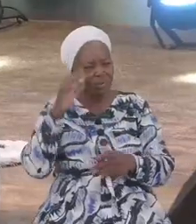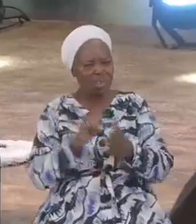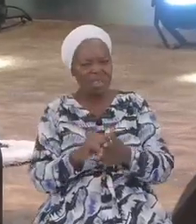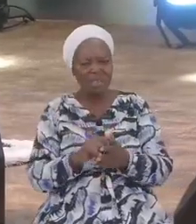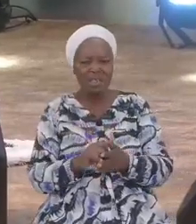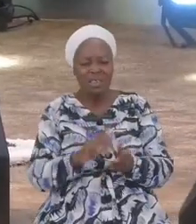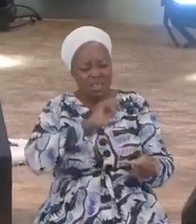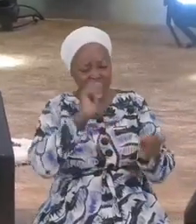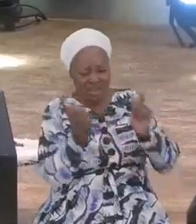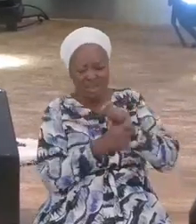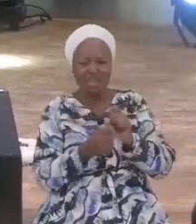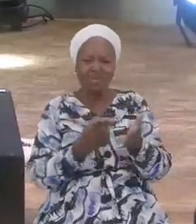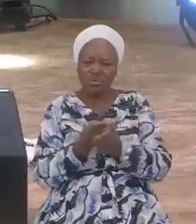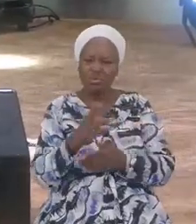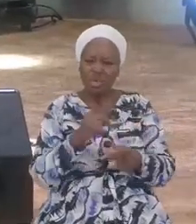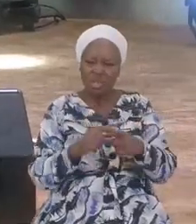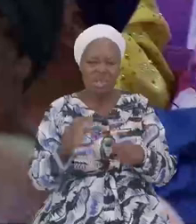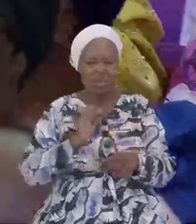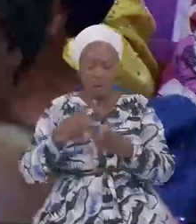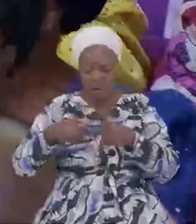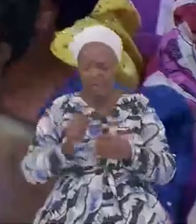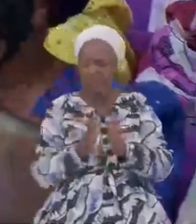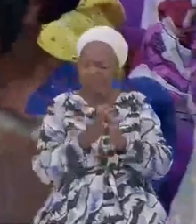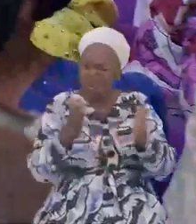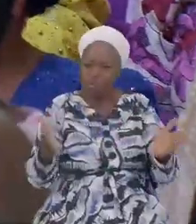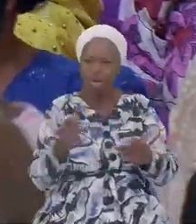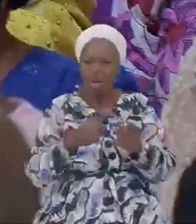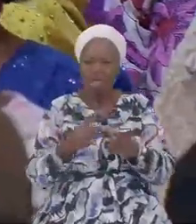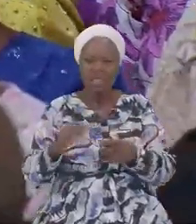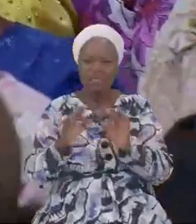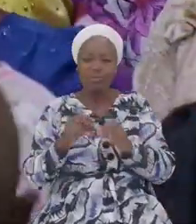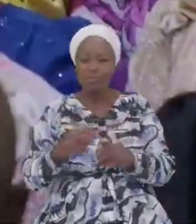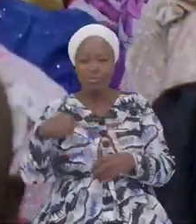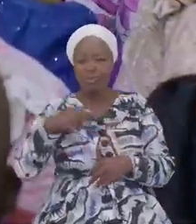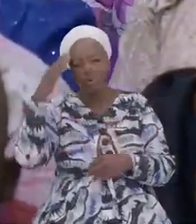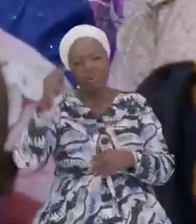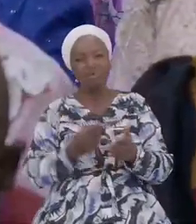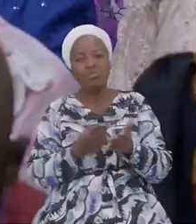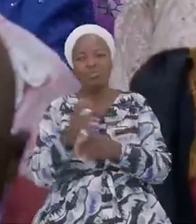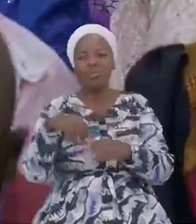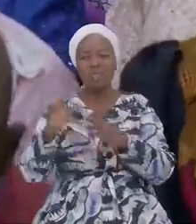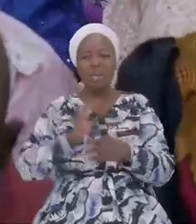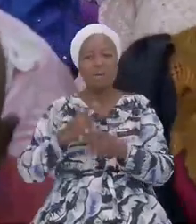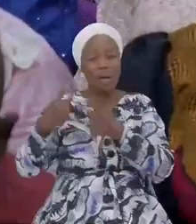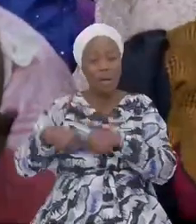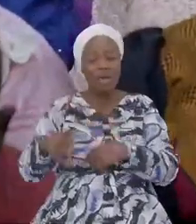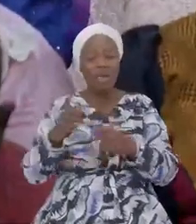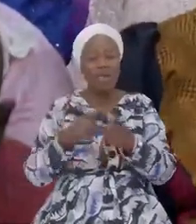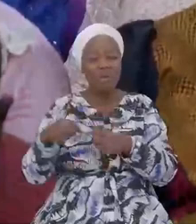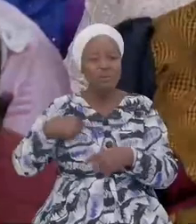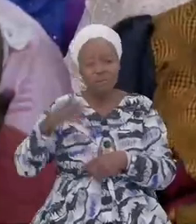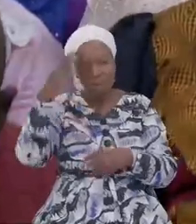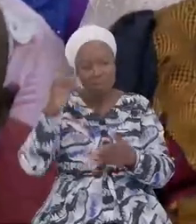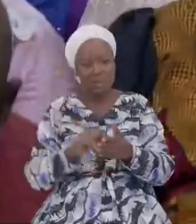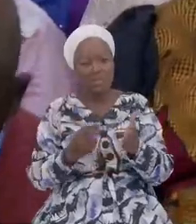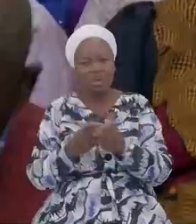vies ne sont pas ainsi transparentes. Mais si nous connaissons en réalité la vérité dans notre cœur, si nous connaissons la vérité et que nous nous